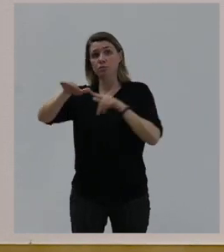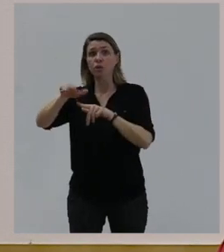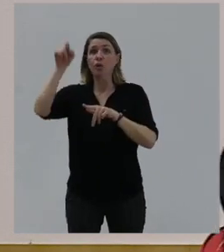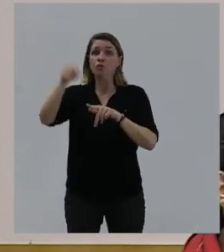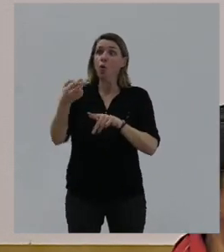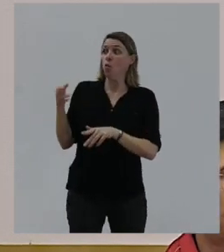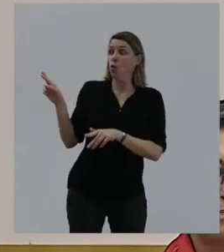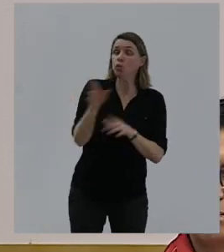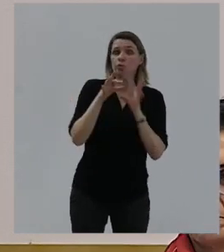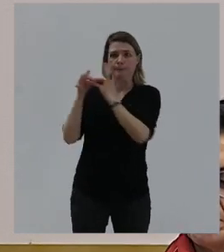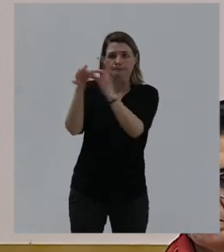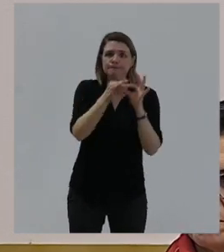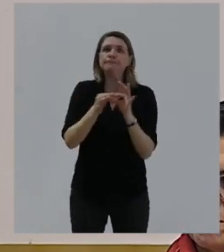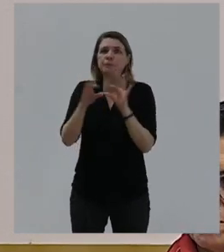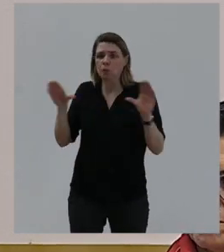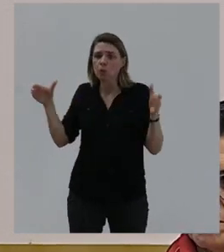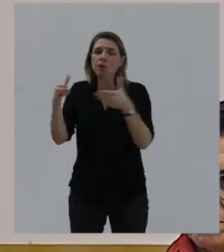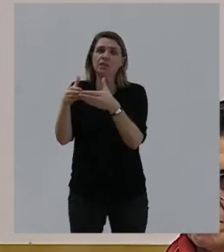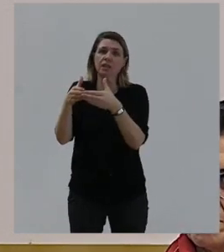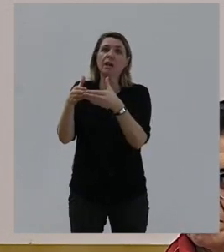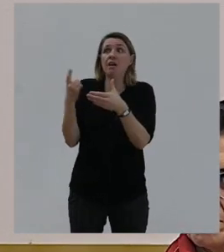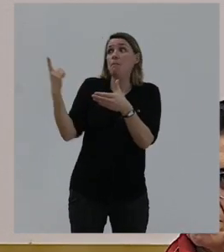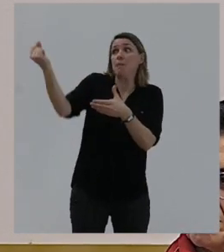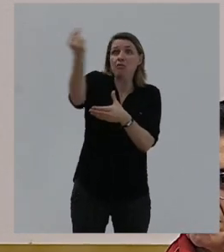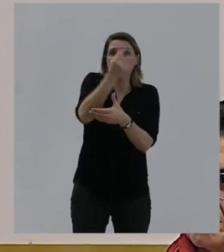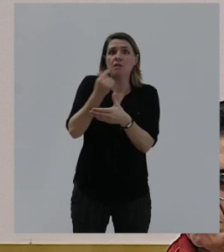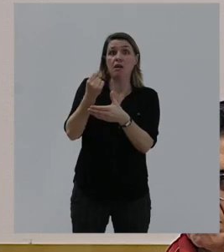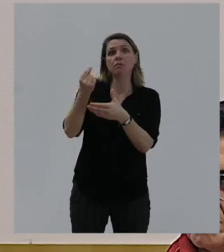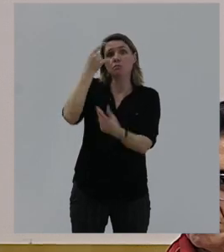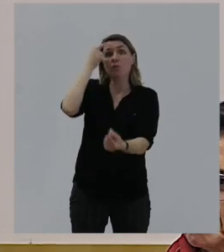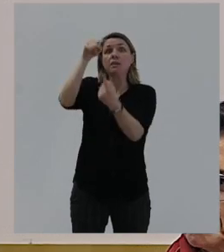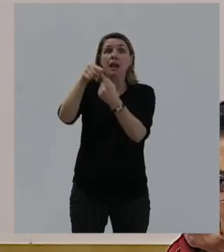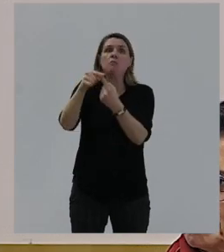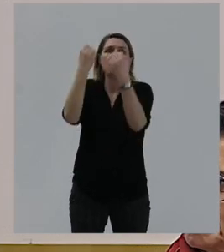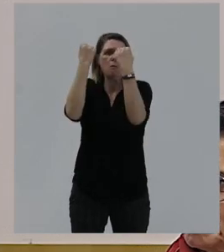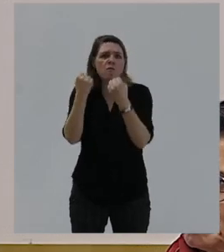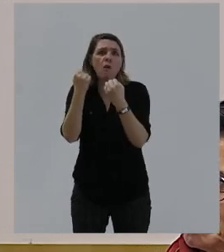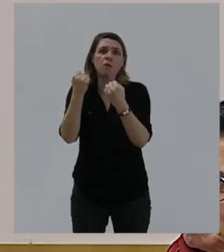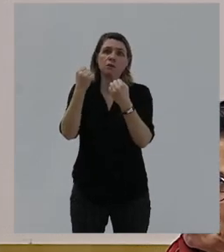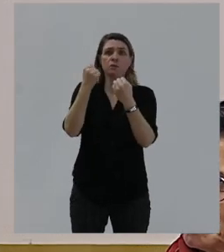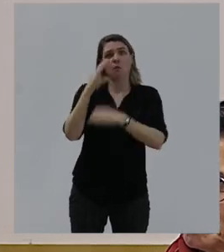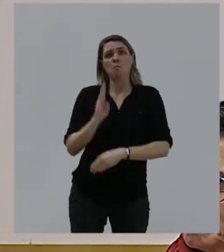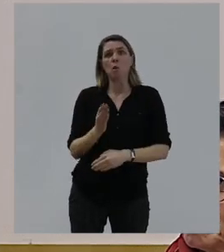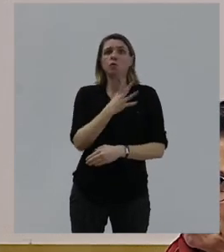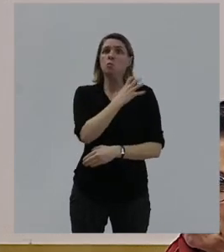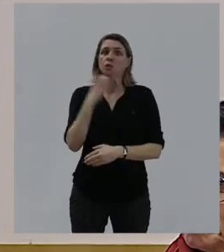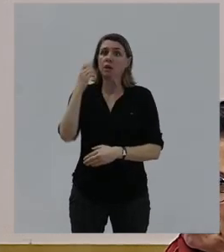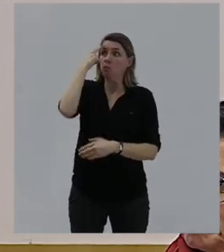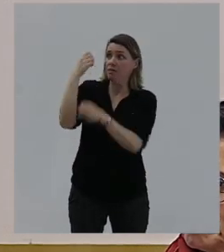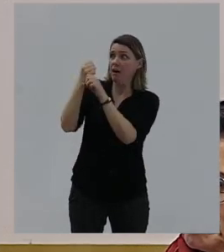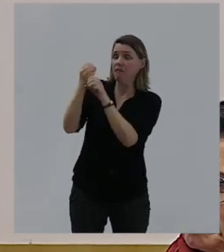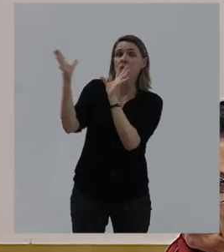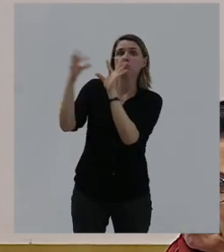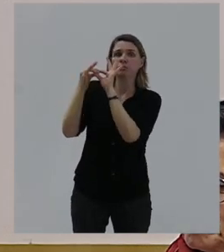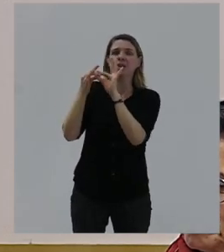des liens constructifs et collaboratifs avec nos partenaires pour renforcer Bordeaux-Montaigne en travaillant mieux avec eux.